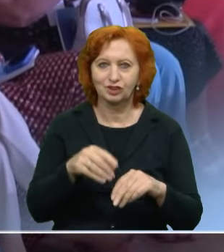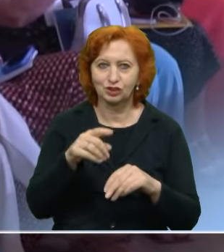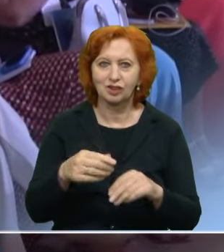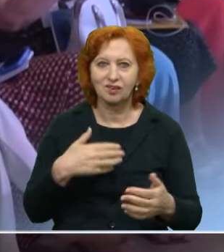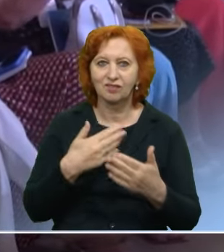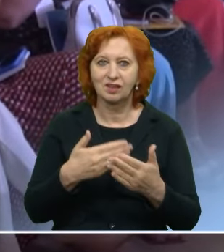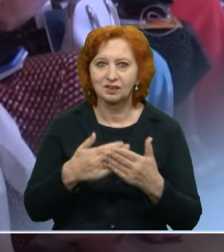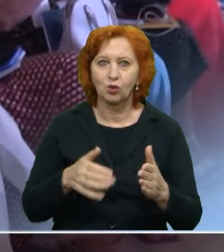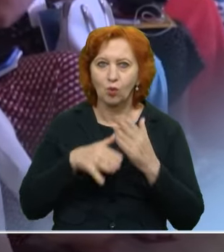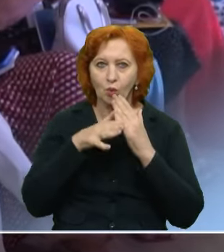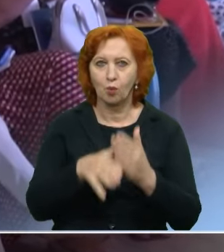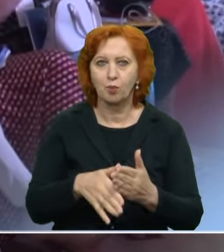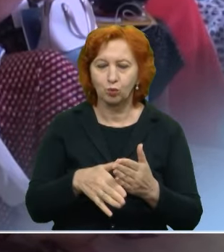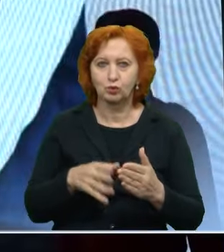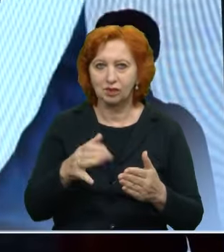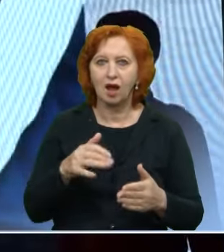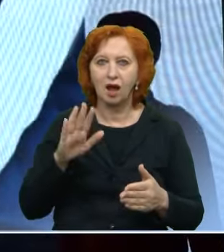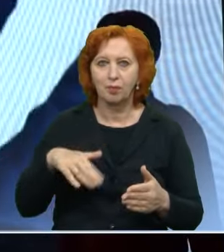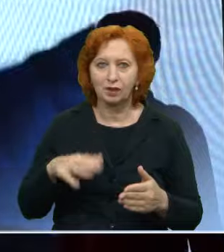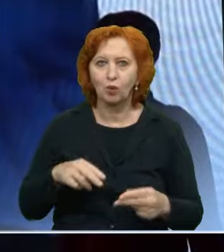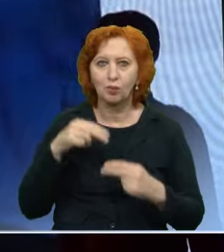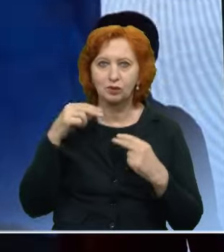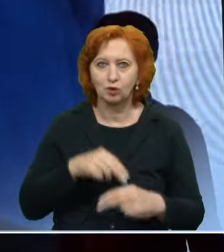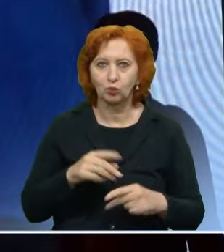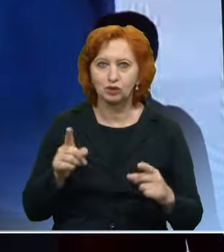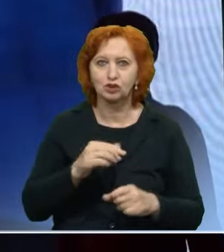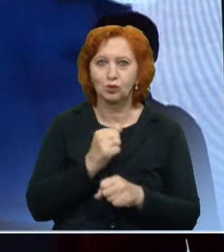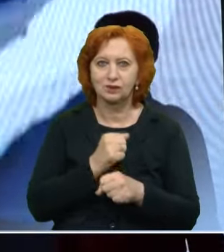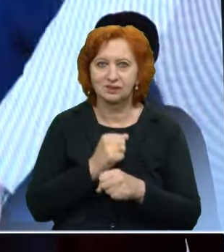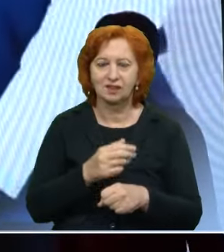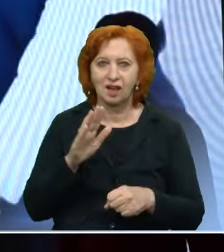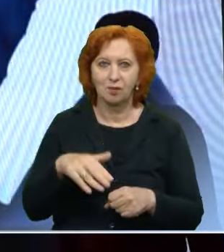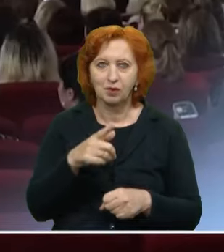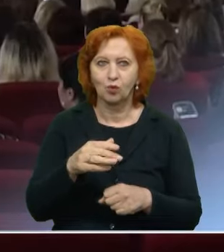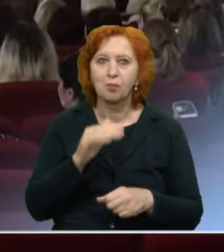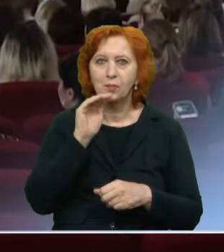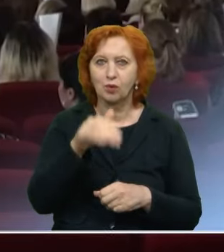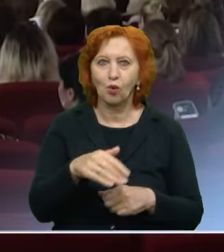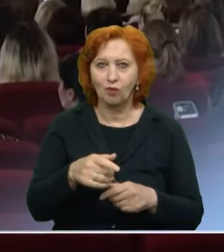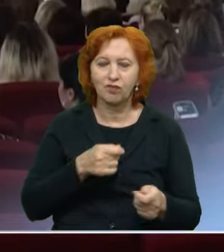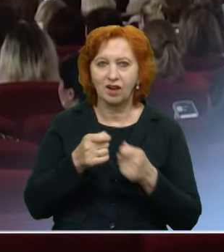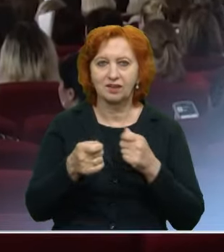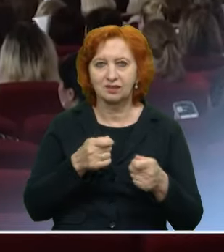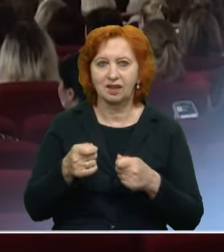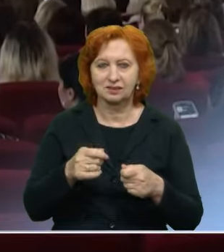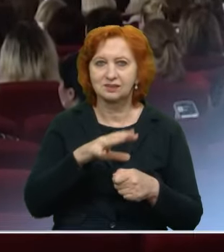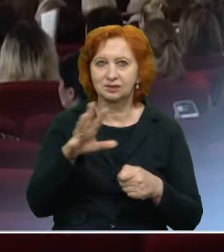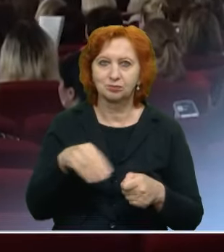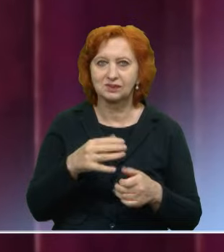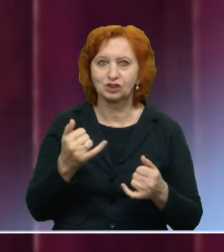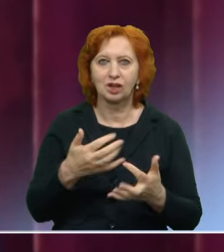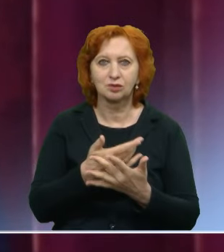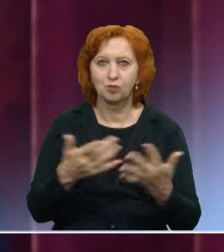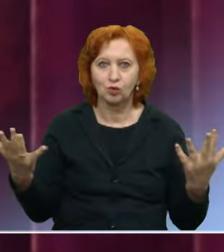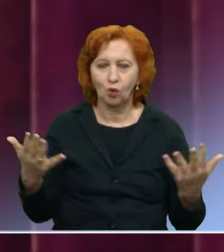волонтерскую помощь, далее созидающий труд – это создание чего-либо, и последнее уже профориентация. Таких методик по 6 секциям десятки.